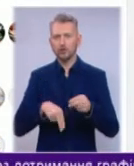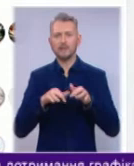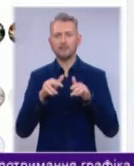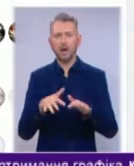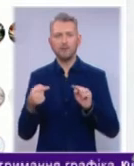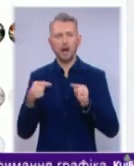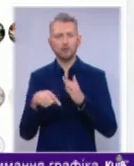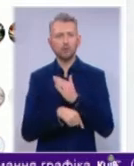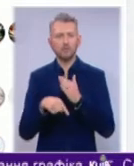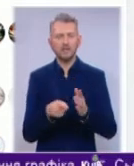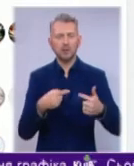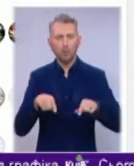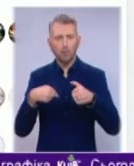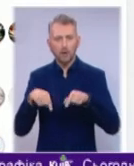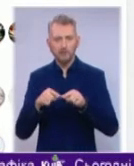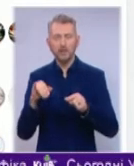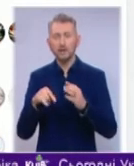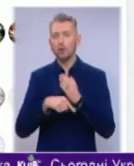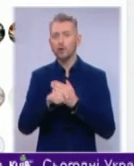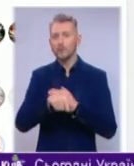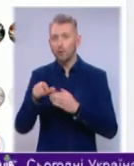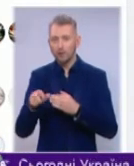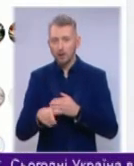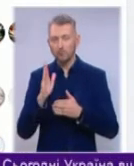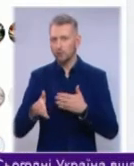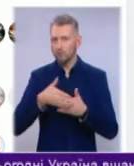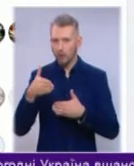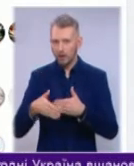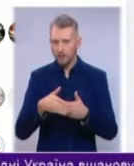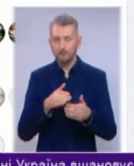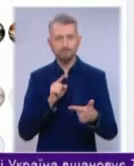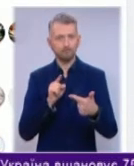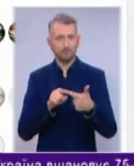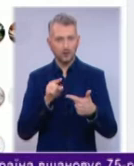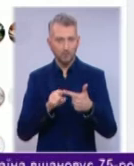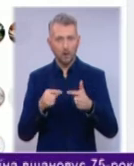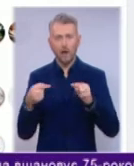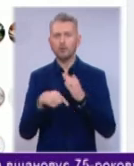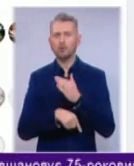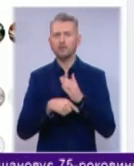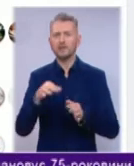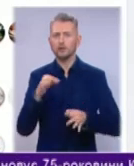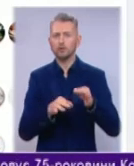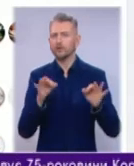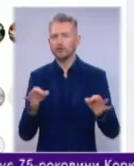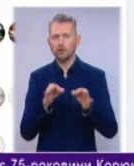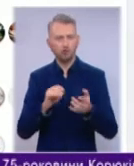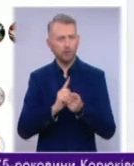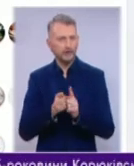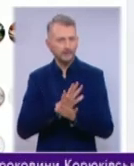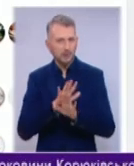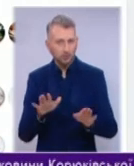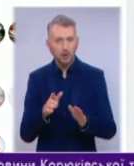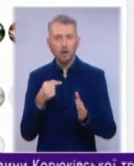завершити справи антикорупційних органів, і корупціонери понесуть покарання. Варіант номер два. Антикорупційний суд нічого не